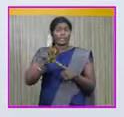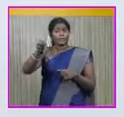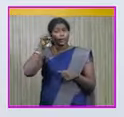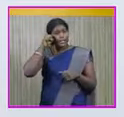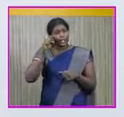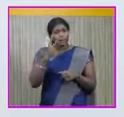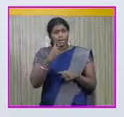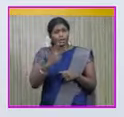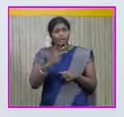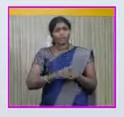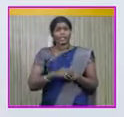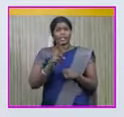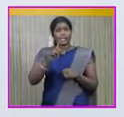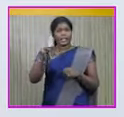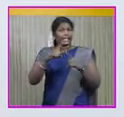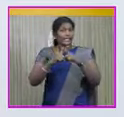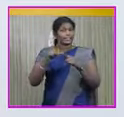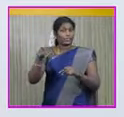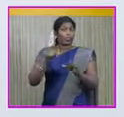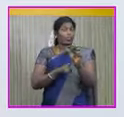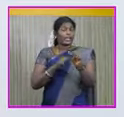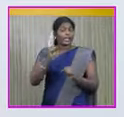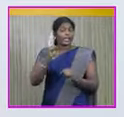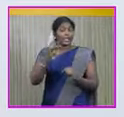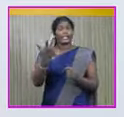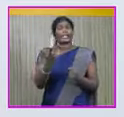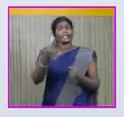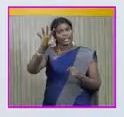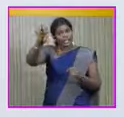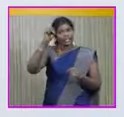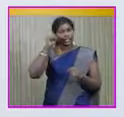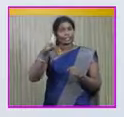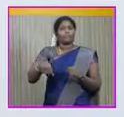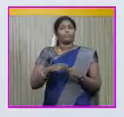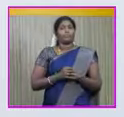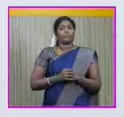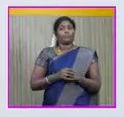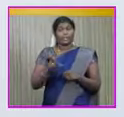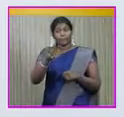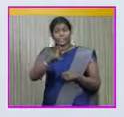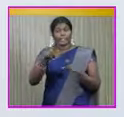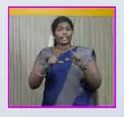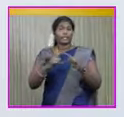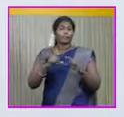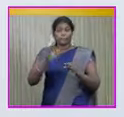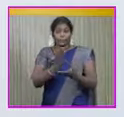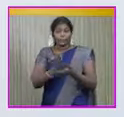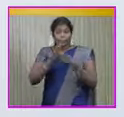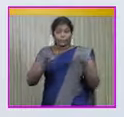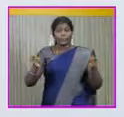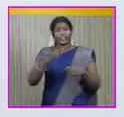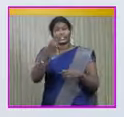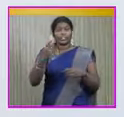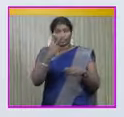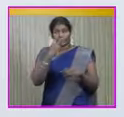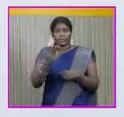பக்க அளவுகளை எக்ஸ் மற்றும் ஒய் அப்படின்னு எடுத்துக்க போகிறோம். இப்போ அந்த ரெண்டு முக்கோணங்களையும் பிரித்து வரைஞ்சி பார்க்கலாமா? அதாவது வெட்